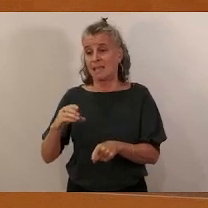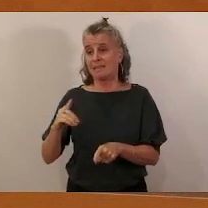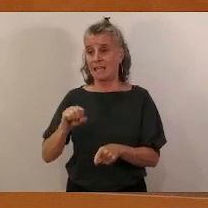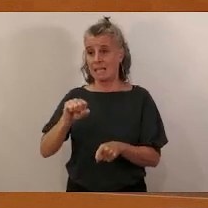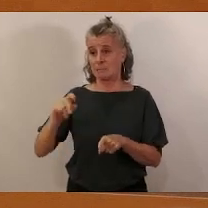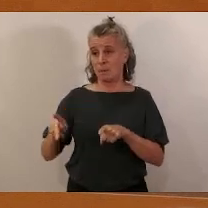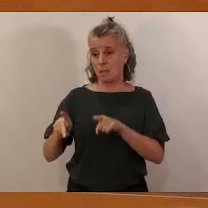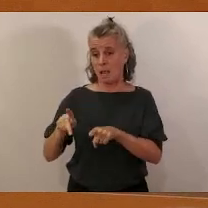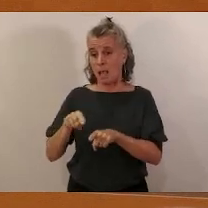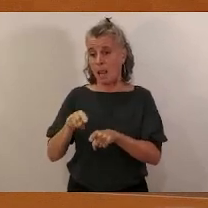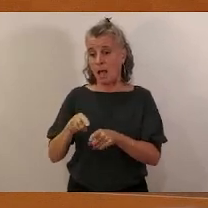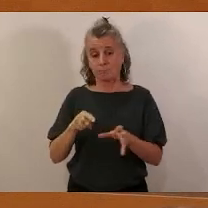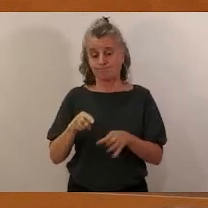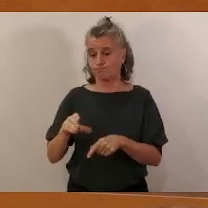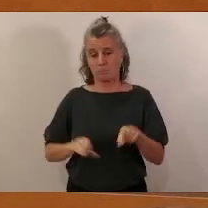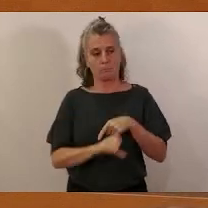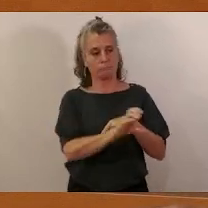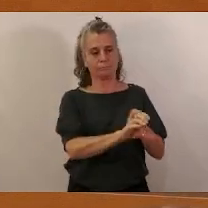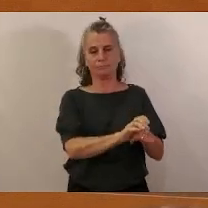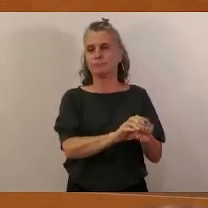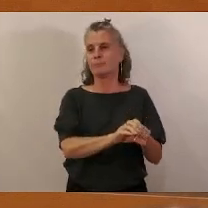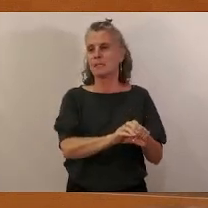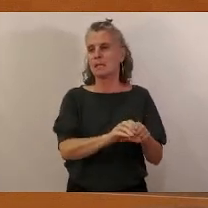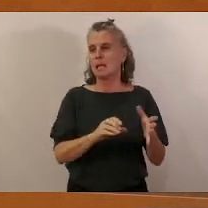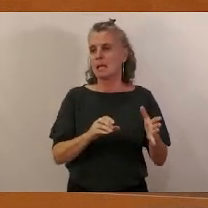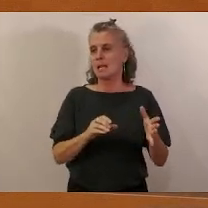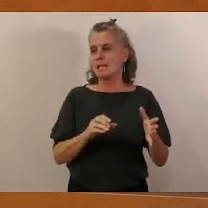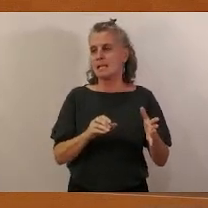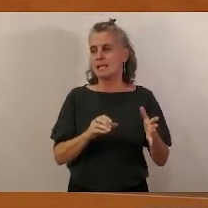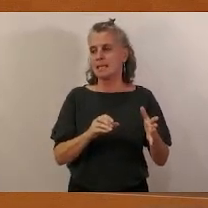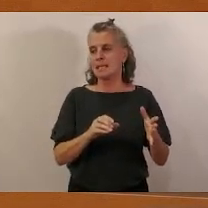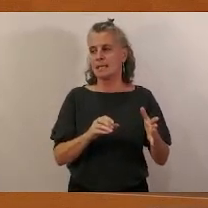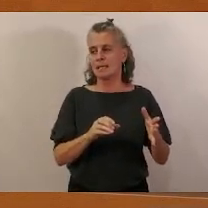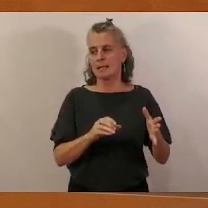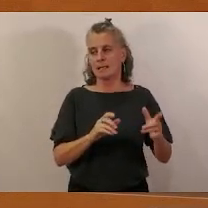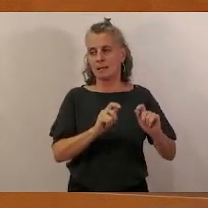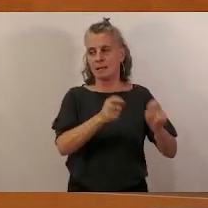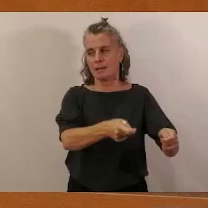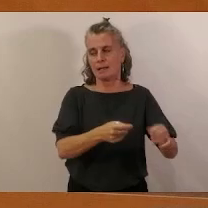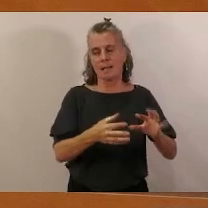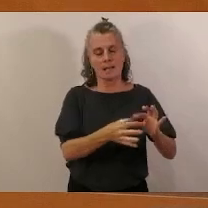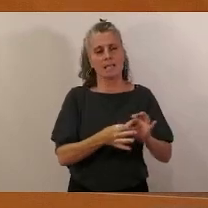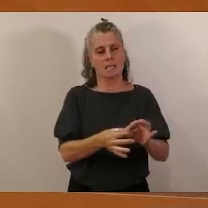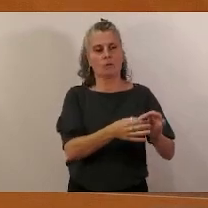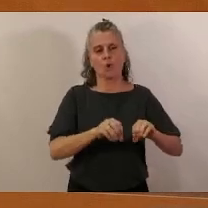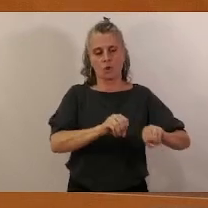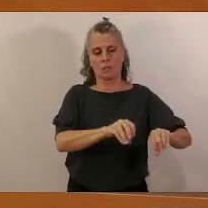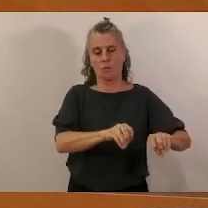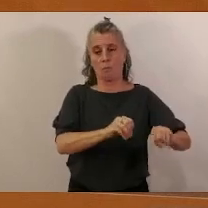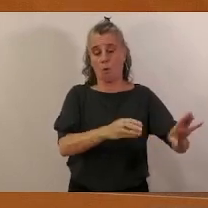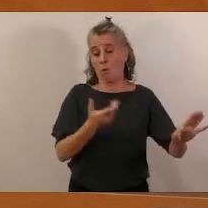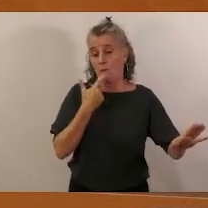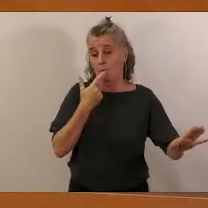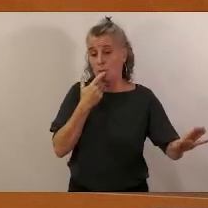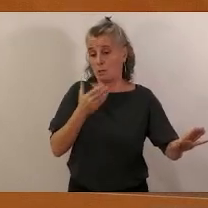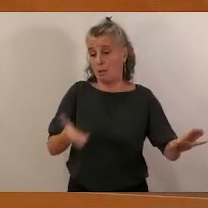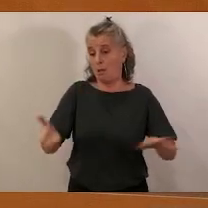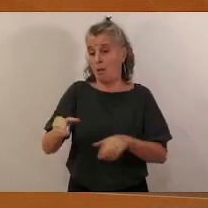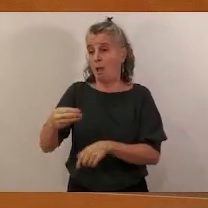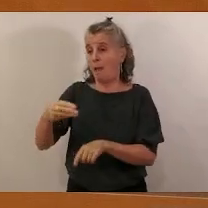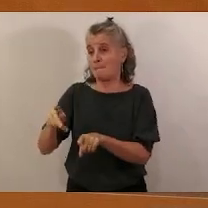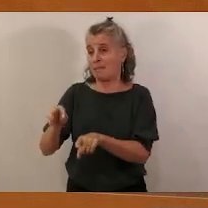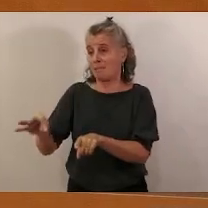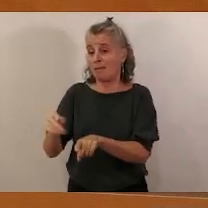de l'enseignement. Ce qui fait que, par hasard, les deux MPT du 7e sont maintenant gérés en DSP par la